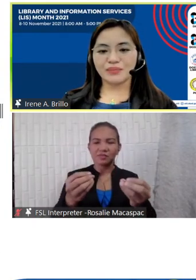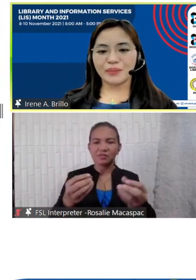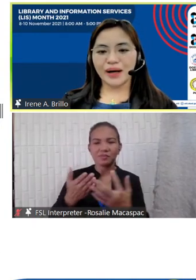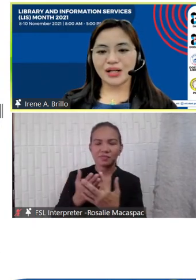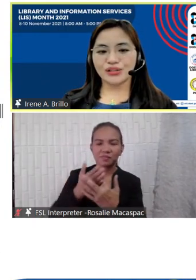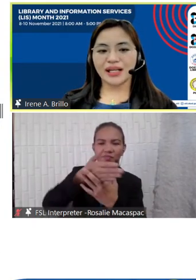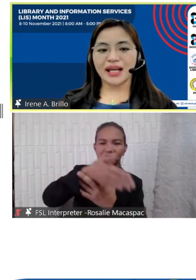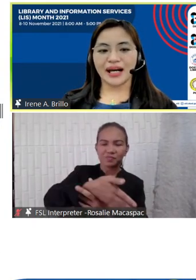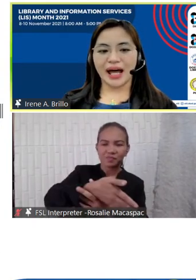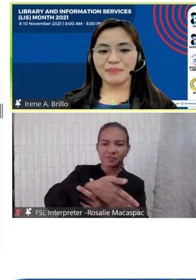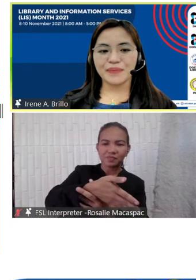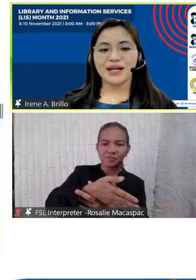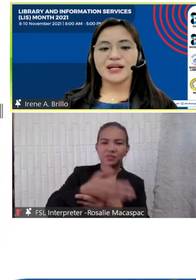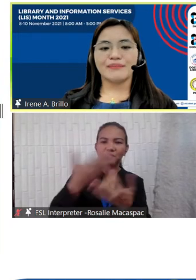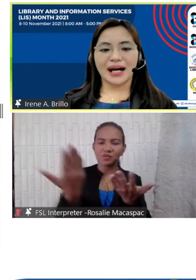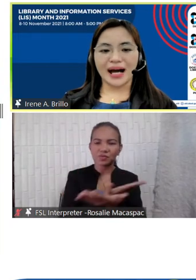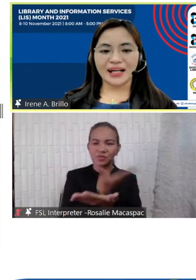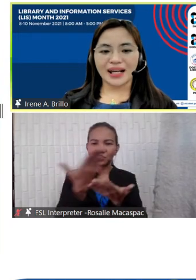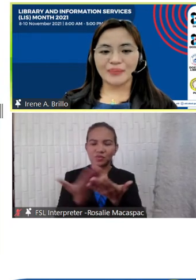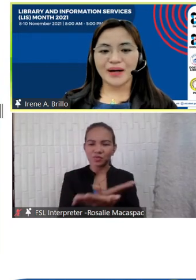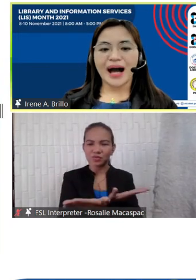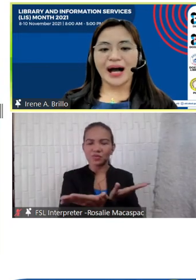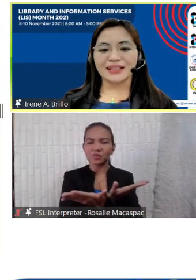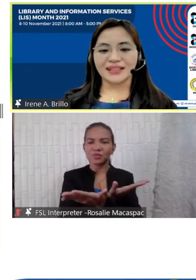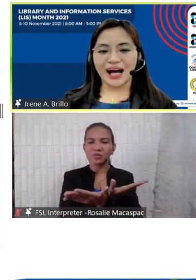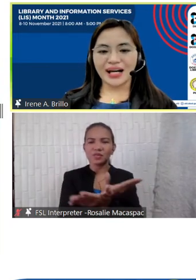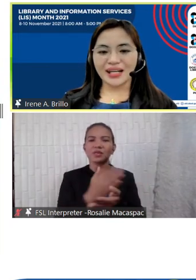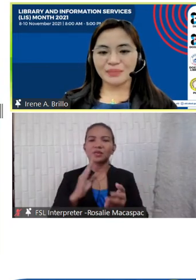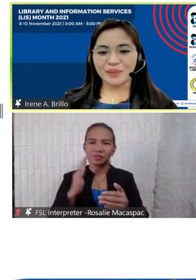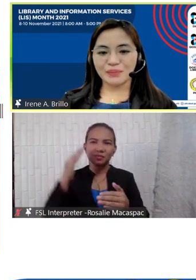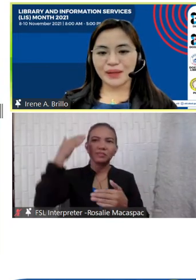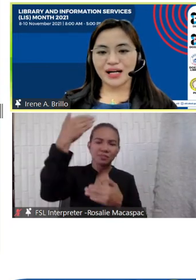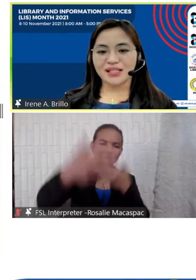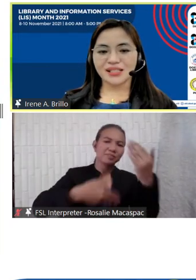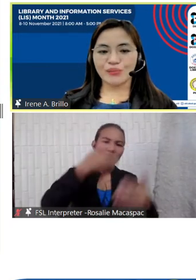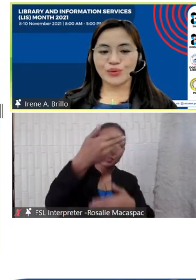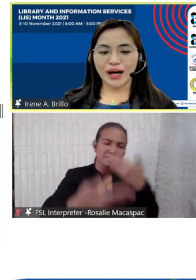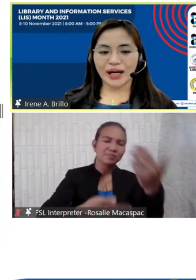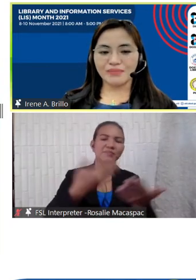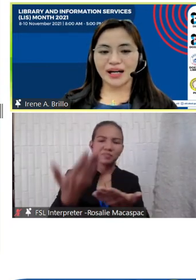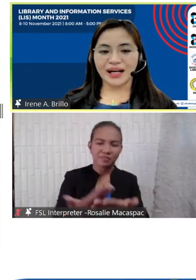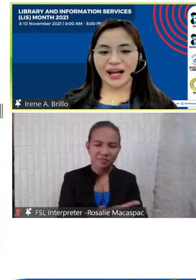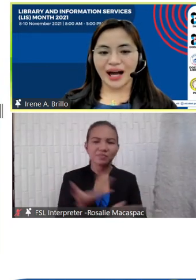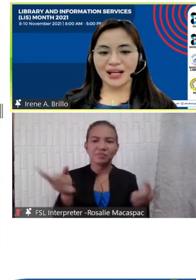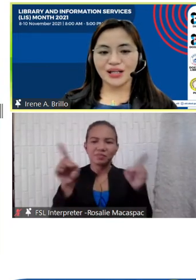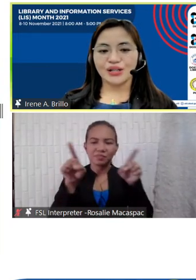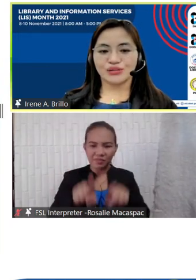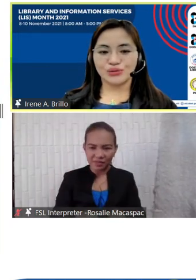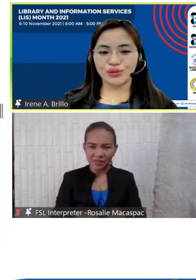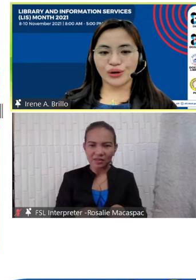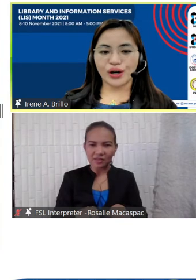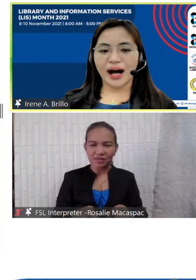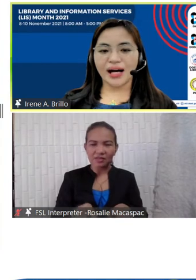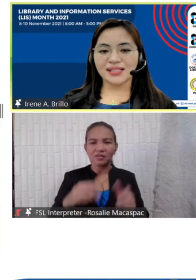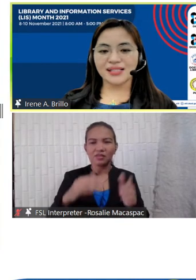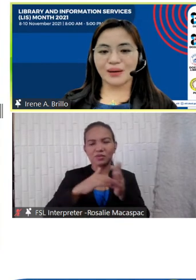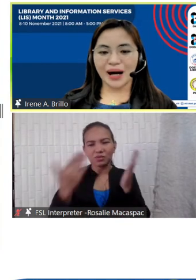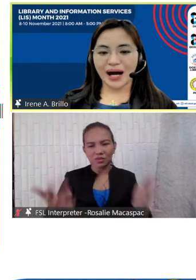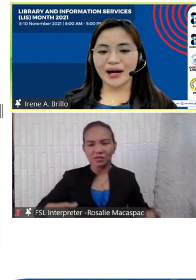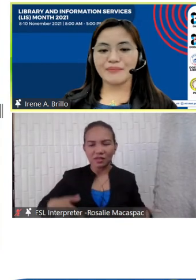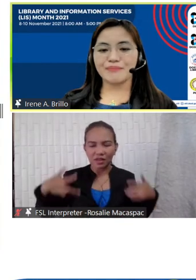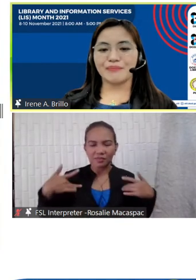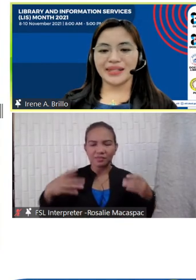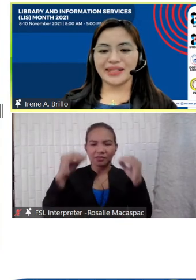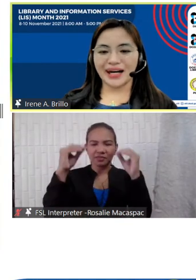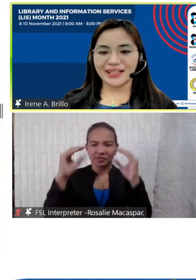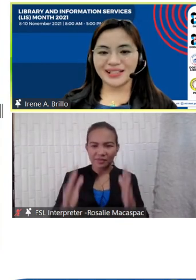mga pagbabago na naganap, magaganap, at gaganapin pa sa buhay mag-aaral, guro, at sa